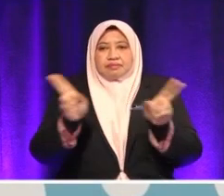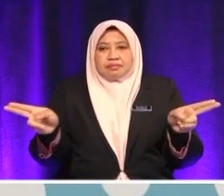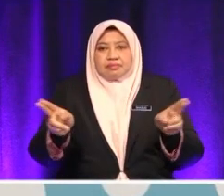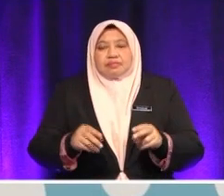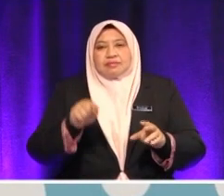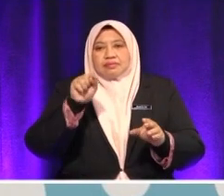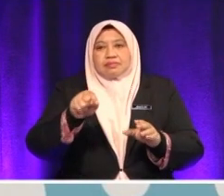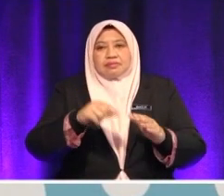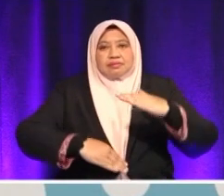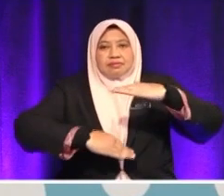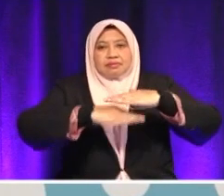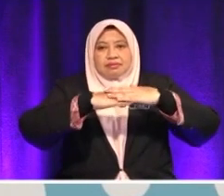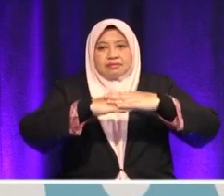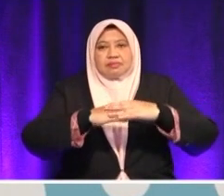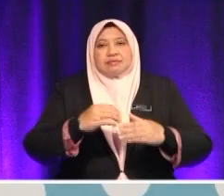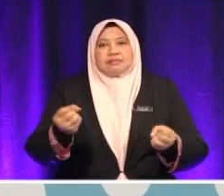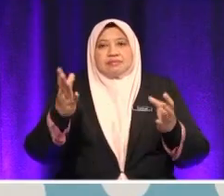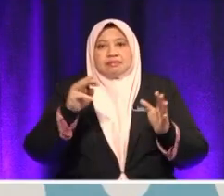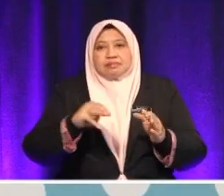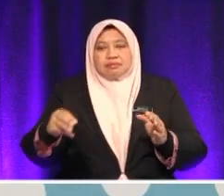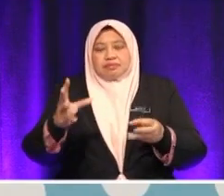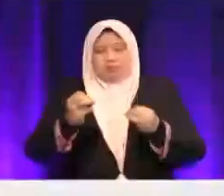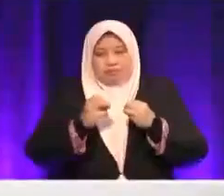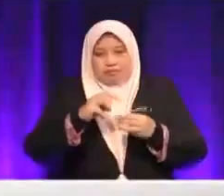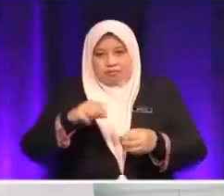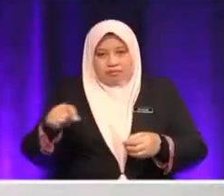tersebut Berapa muridnya tulis